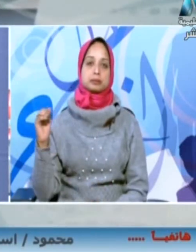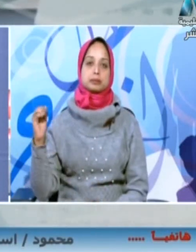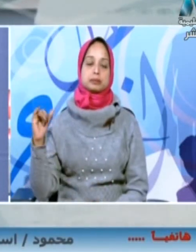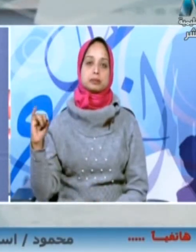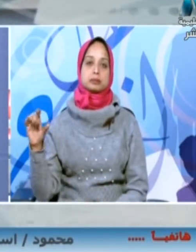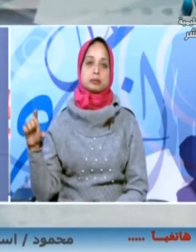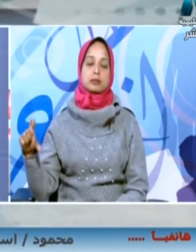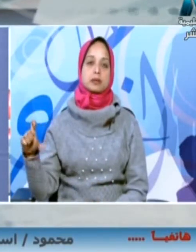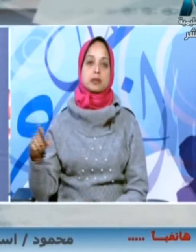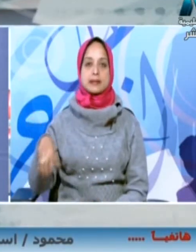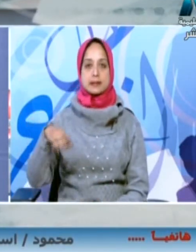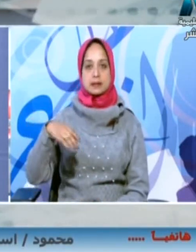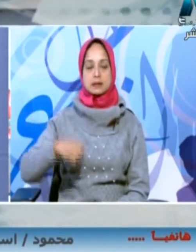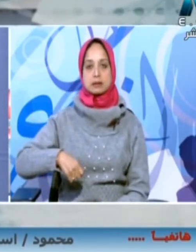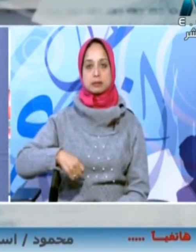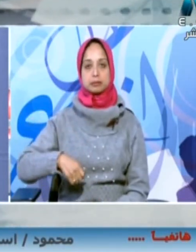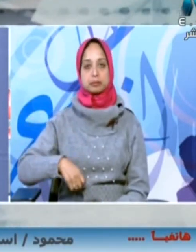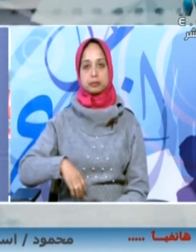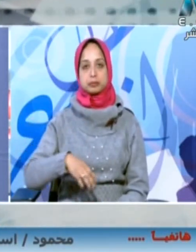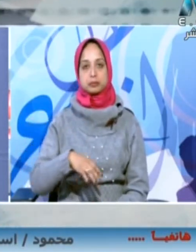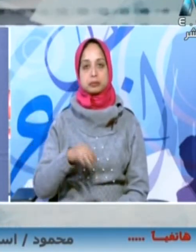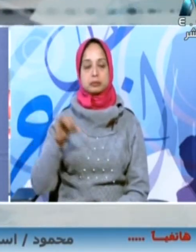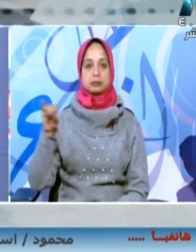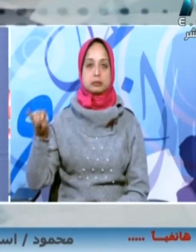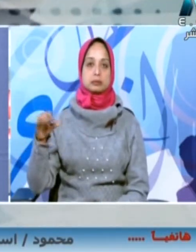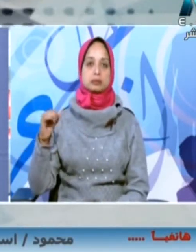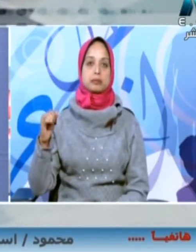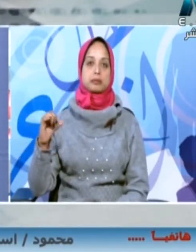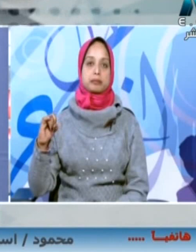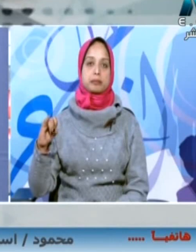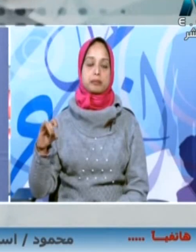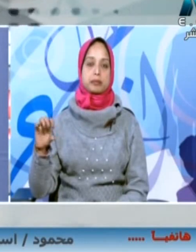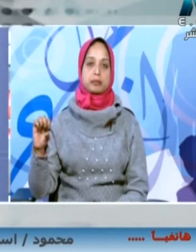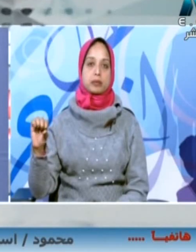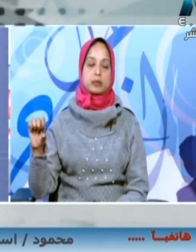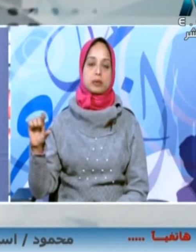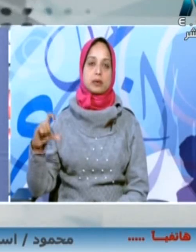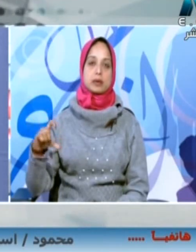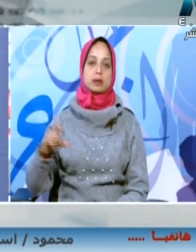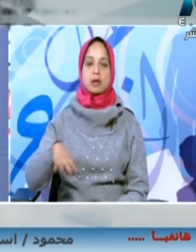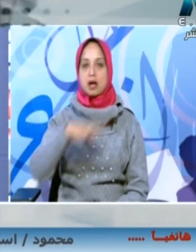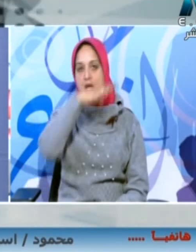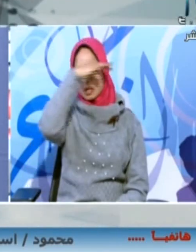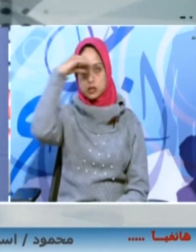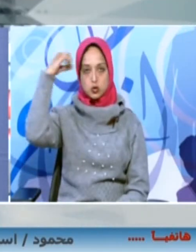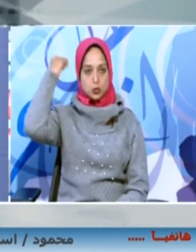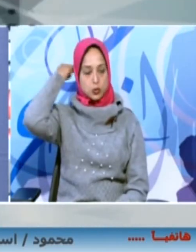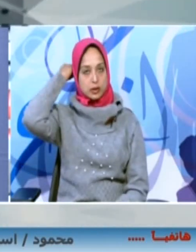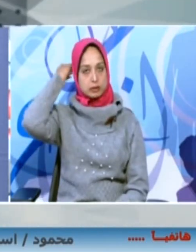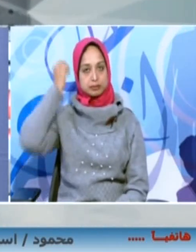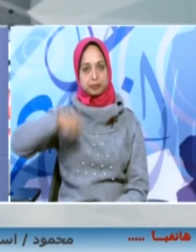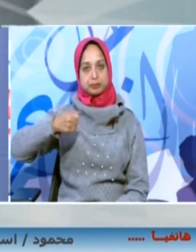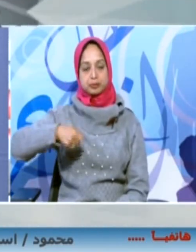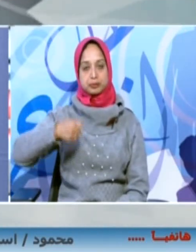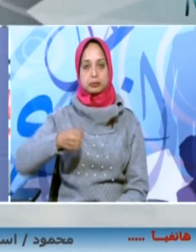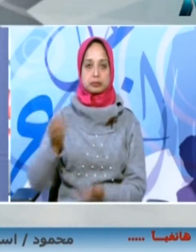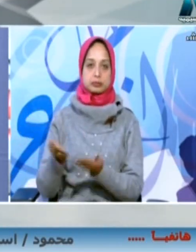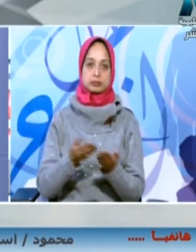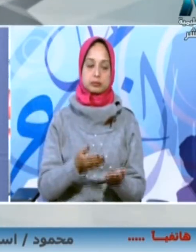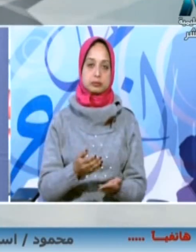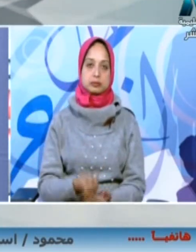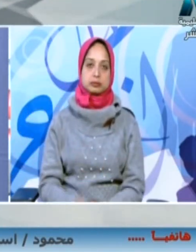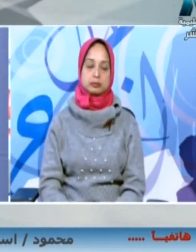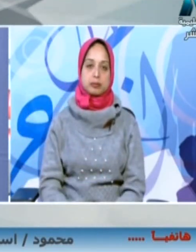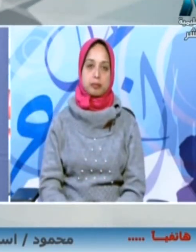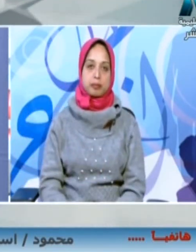محمد عامل ايه؟ محمود من اسيوط. ازيك يا محمود عامل ايه يا محمود؟ ربنا يخليك يا فندم، ربنا يخليك. تحت امرك يا محمود، اتفضل.